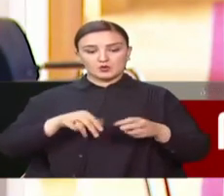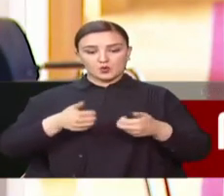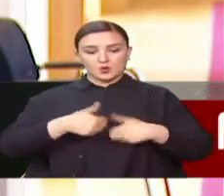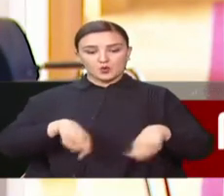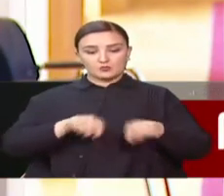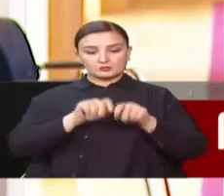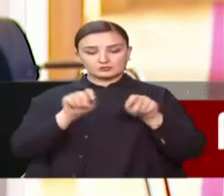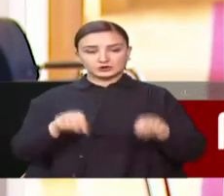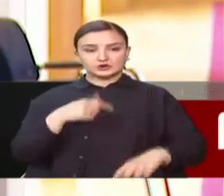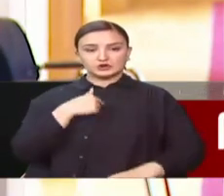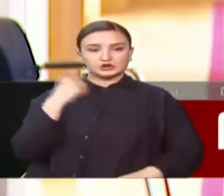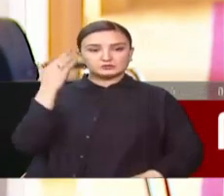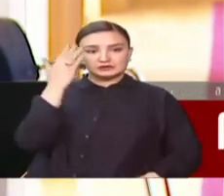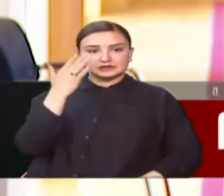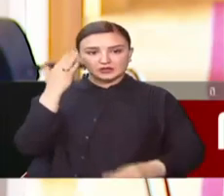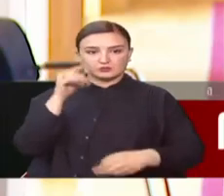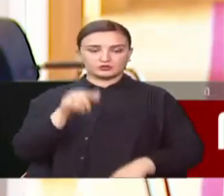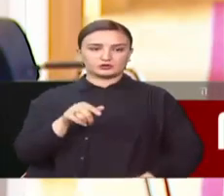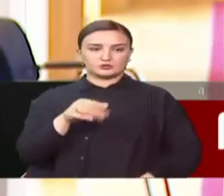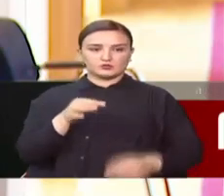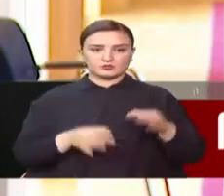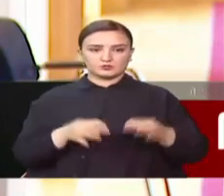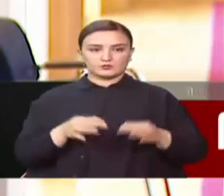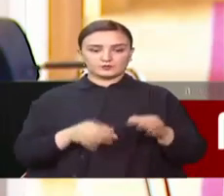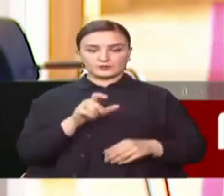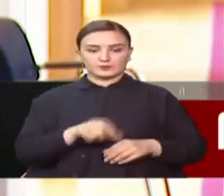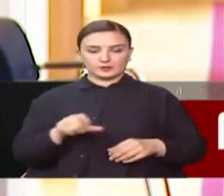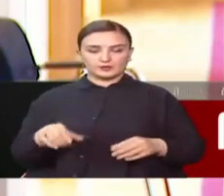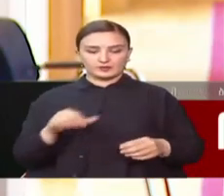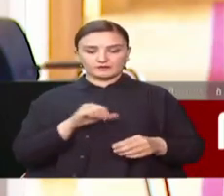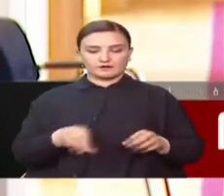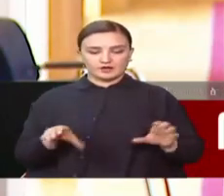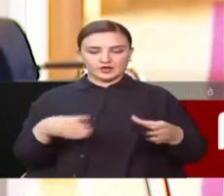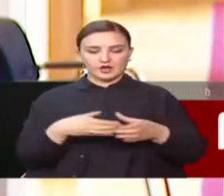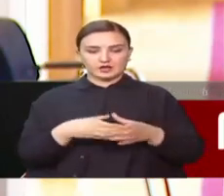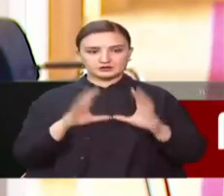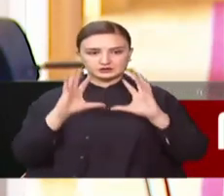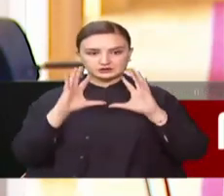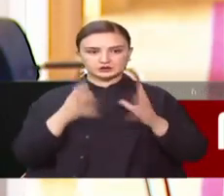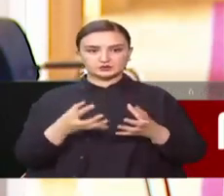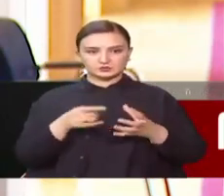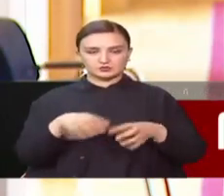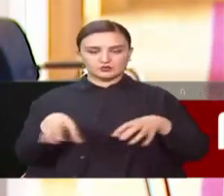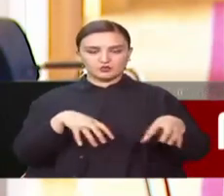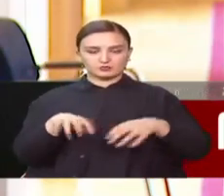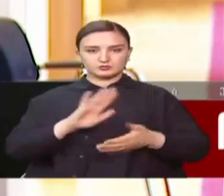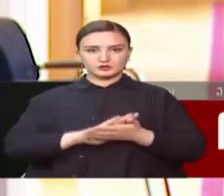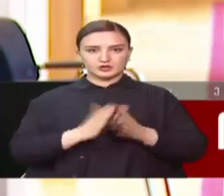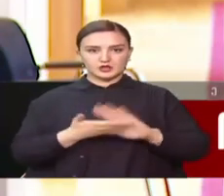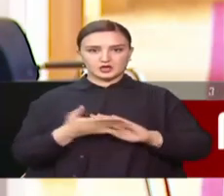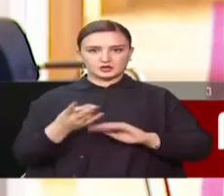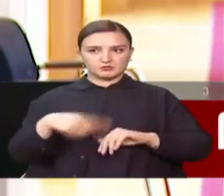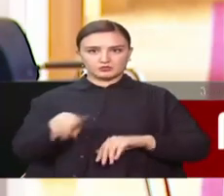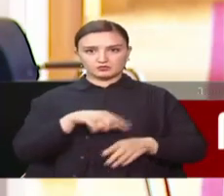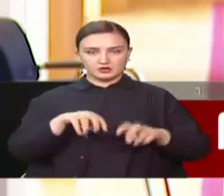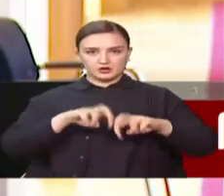чем иц армодгенит, ам комиссия, с, эм мусамартлебис, так, кланис, мимар, залиан серьезули, а сухат, коррупция, улигарге, Арам